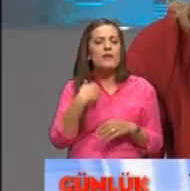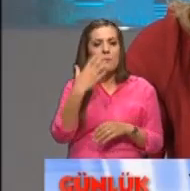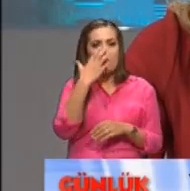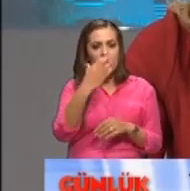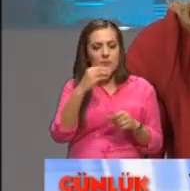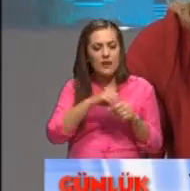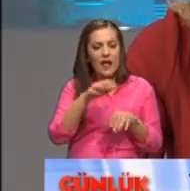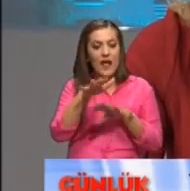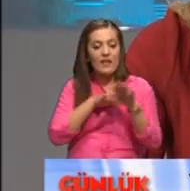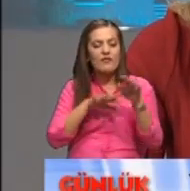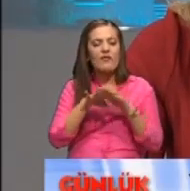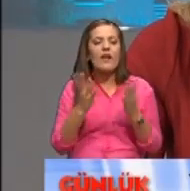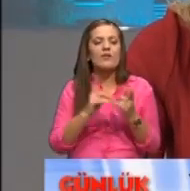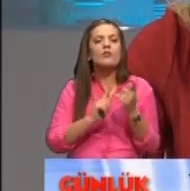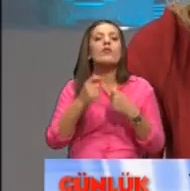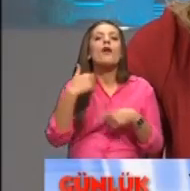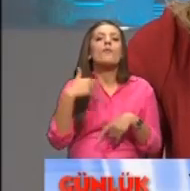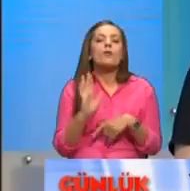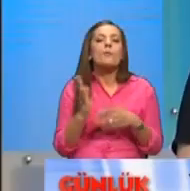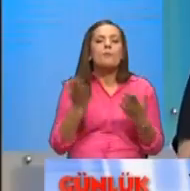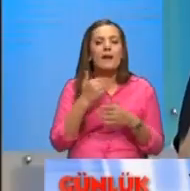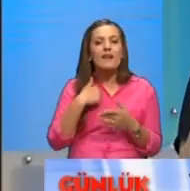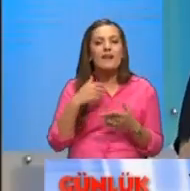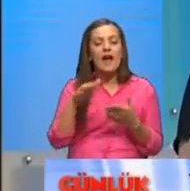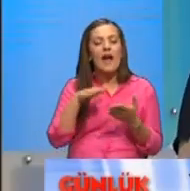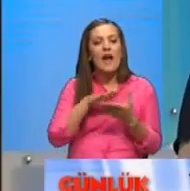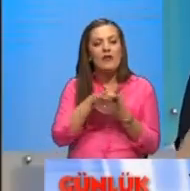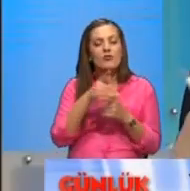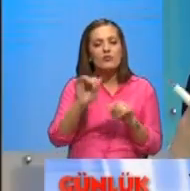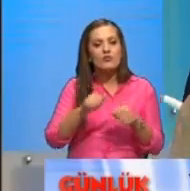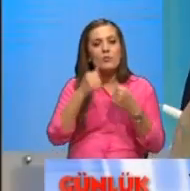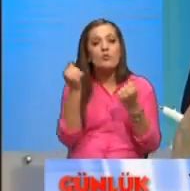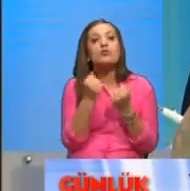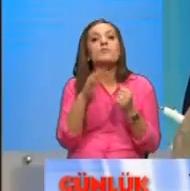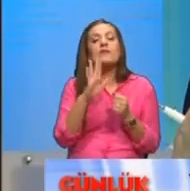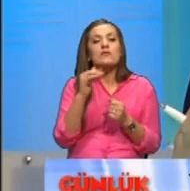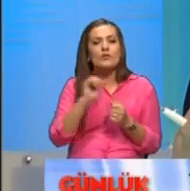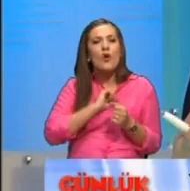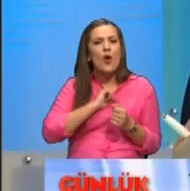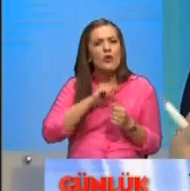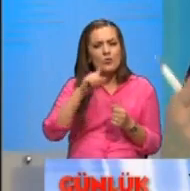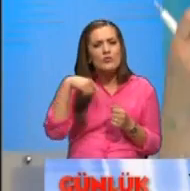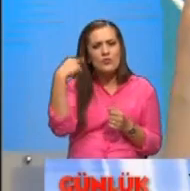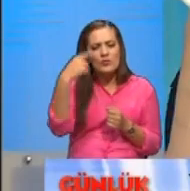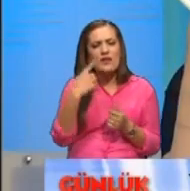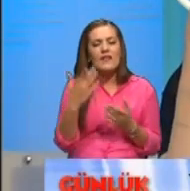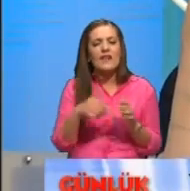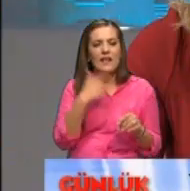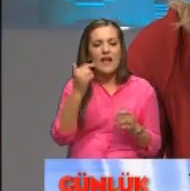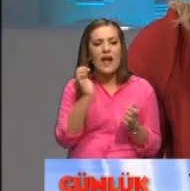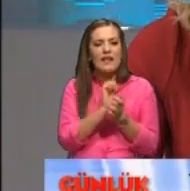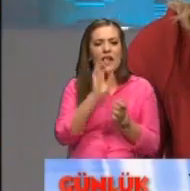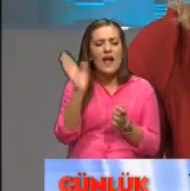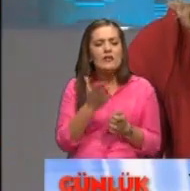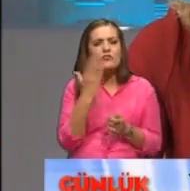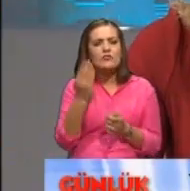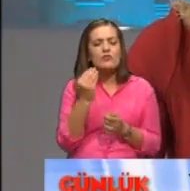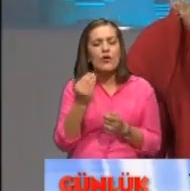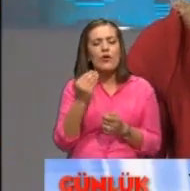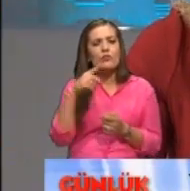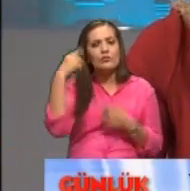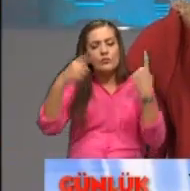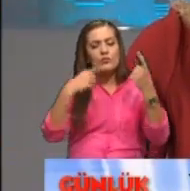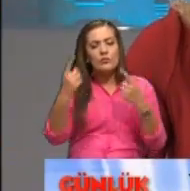sırasında eldiven artık kullanmıyoruz. Peki ayağa çorap giydirme, hani üşümesinden korkuyoruz ya. Evet, genelde ailelerin en çok